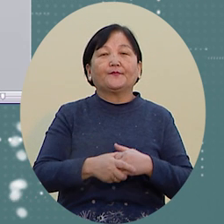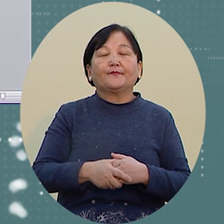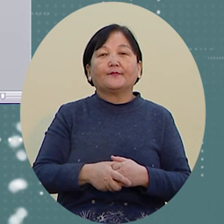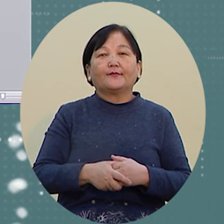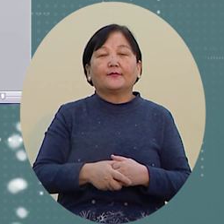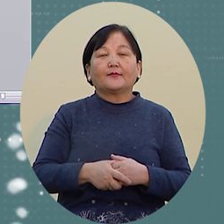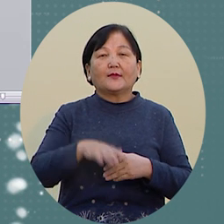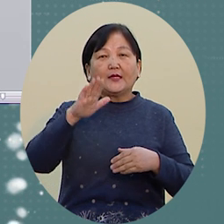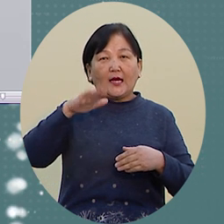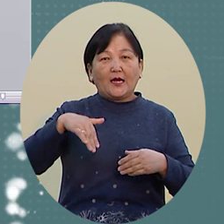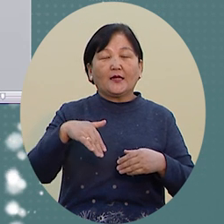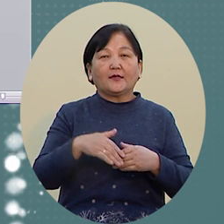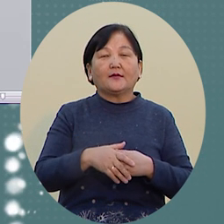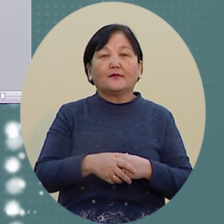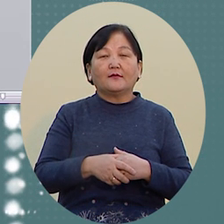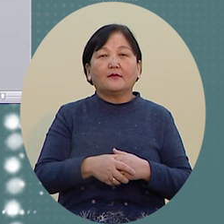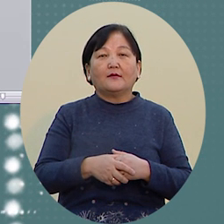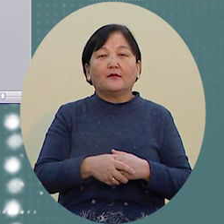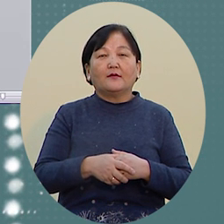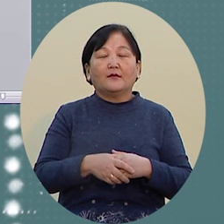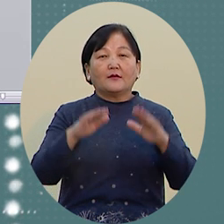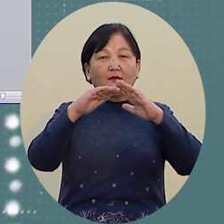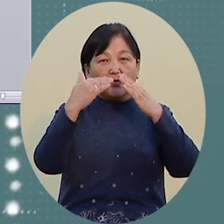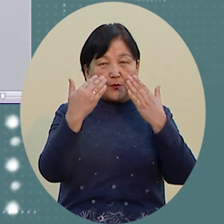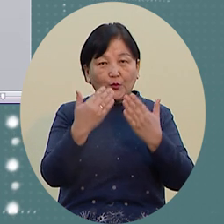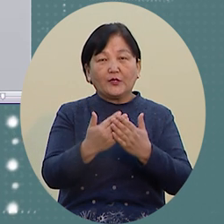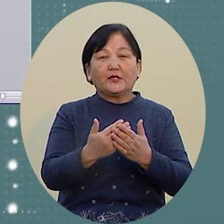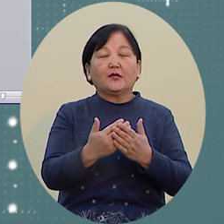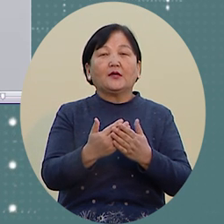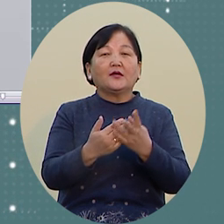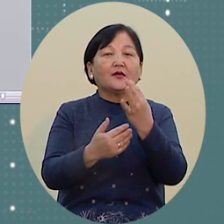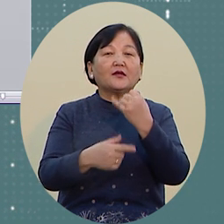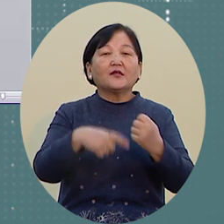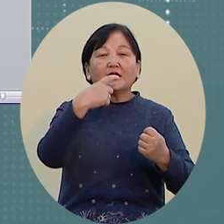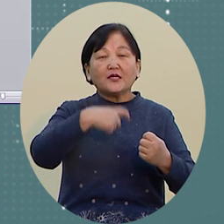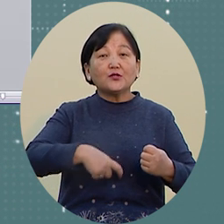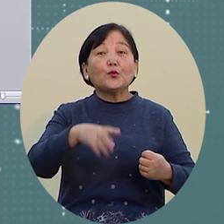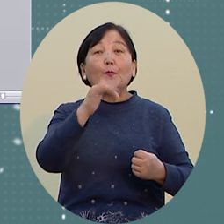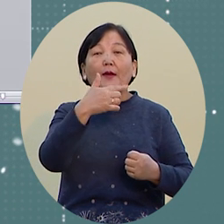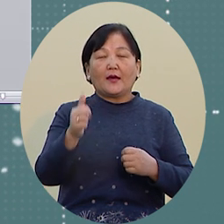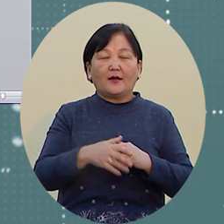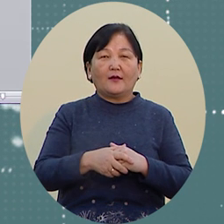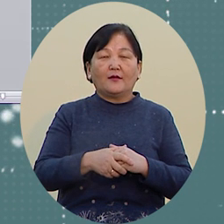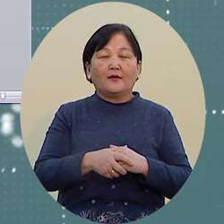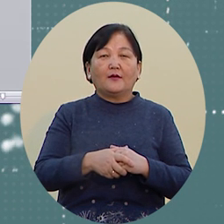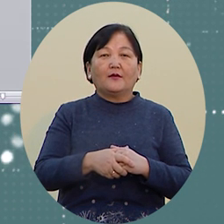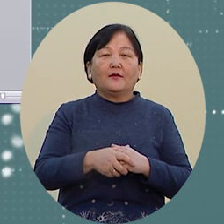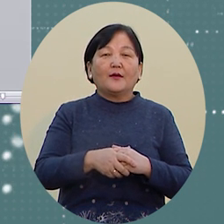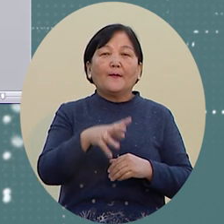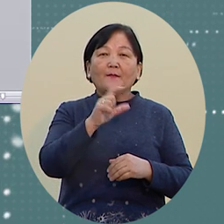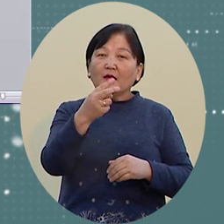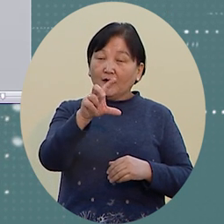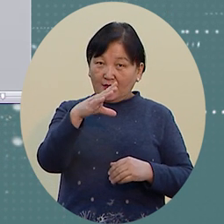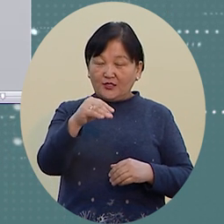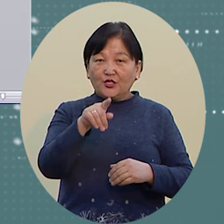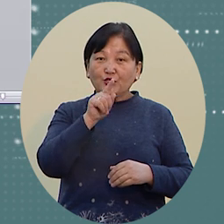За тэгээд дараа нь болохоор бүгдээрээ гэр бүлд нь одоо хичнээн гişүүн байгаа нэ. За мэдээж чи өөрөө